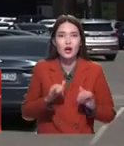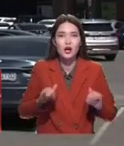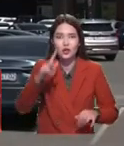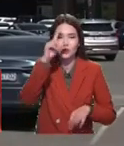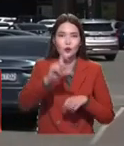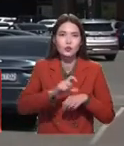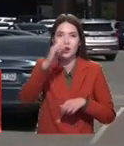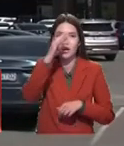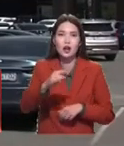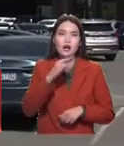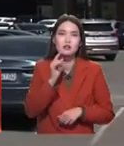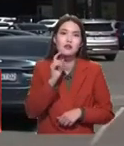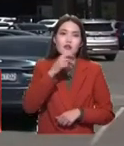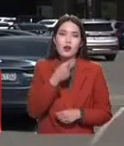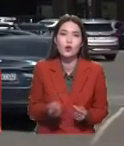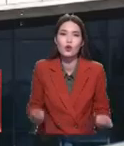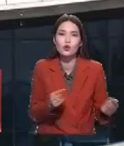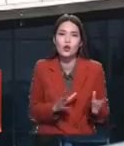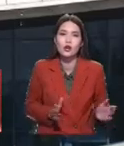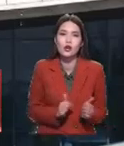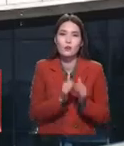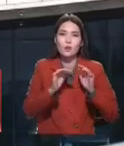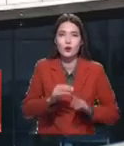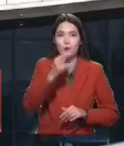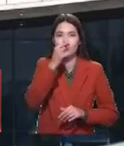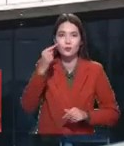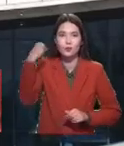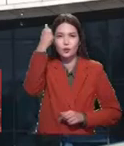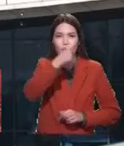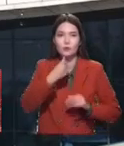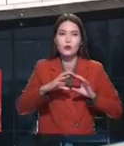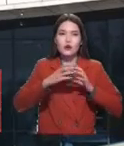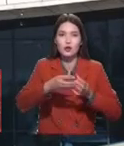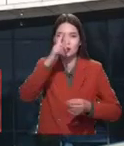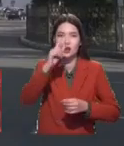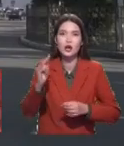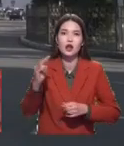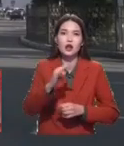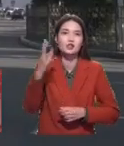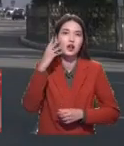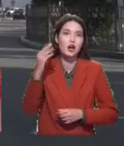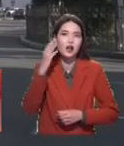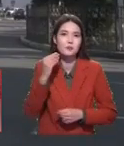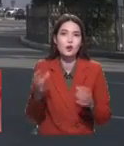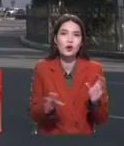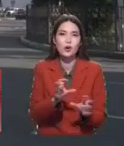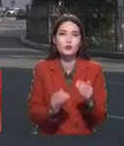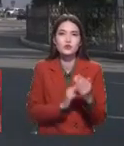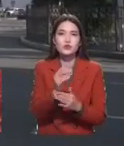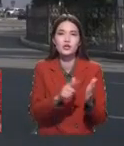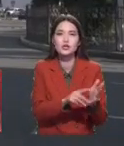развития турецко-казахстанского экономического сотрудничества». Так, в минувшем году международный аэропорт Алматы обслужил свыше 7 миллионов